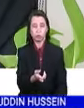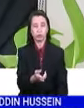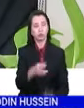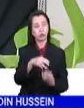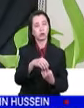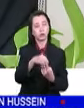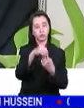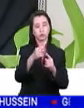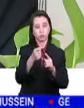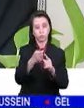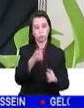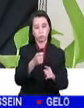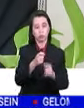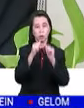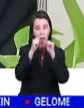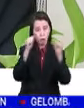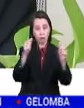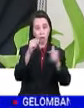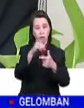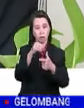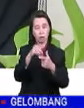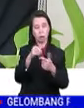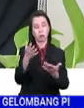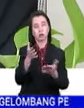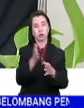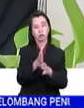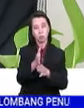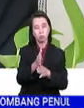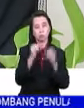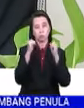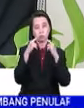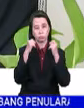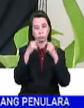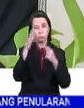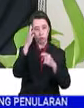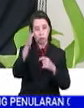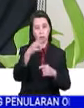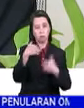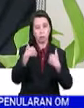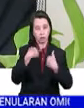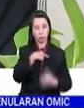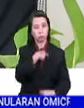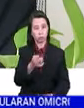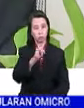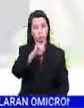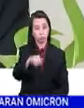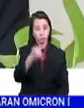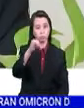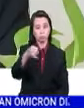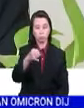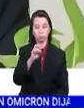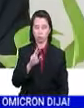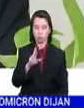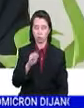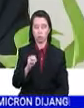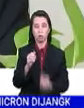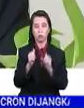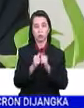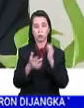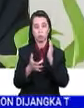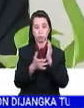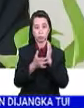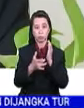daripada pihak sektor awam ataupun sektor swasta akan kerugian berjuta-juta ringgit. Dengan teknologi